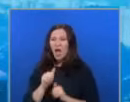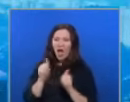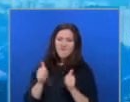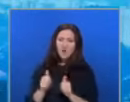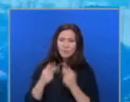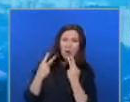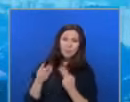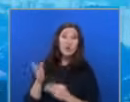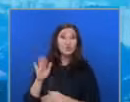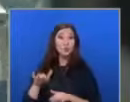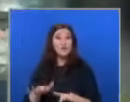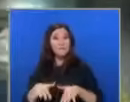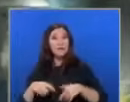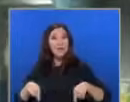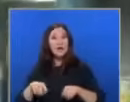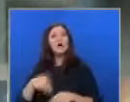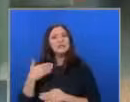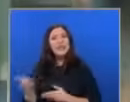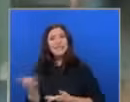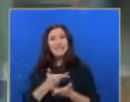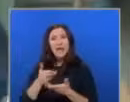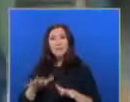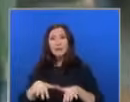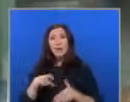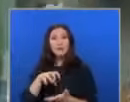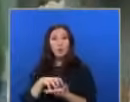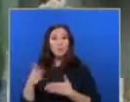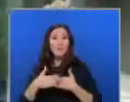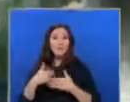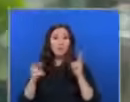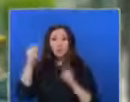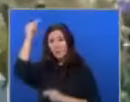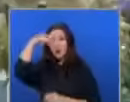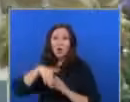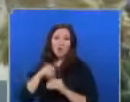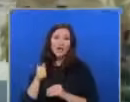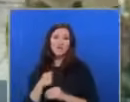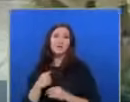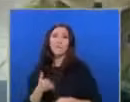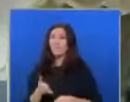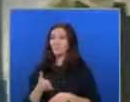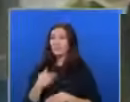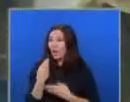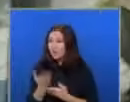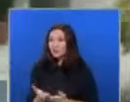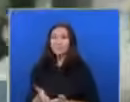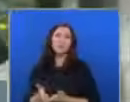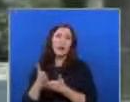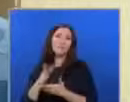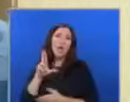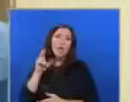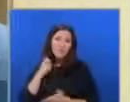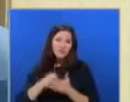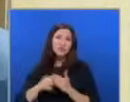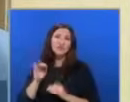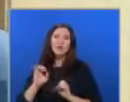формално погледнато дори и в пленарна зала. След заседание на парламентарната група от ППДБ отказаха да дадат подкрепа и потвърдиха, че ще бъдат ярка